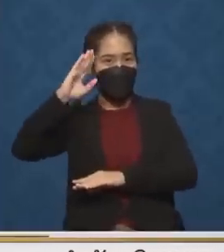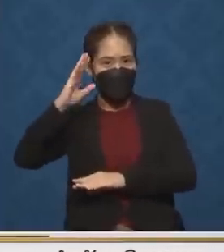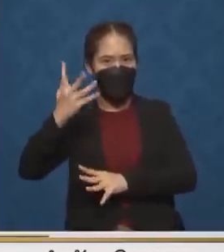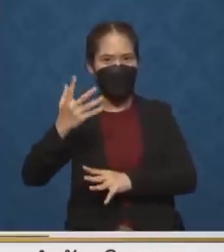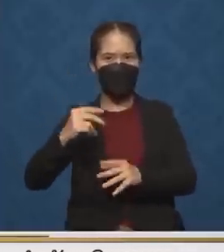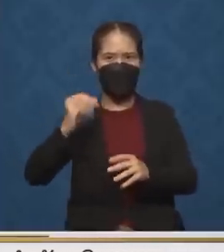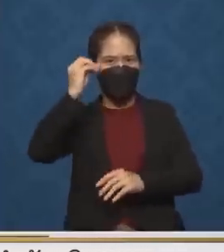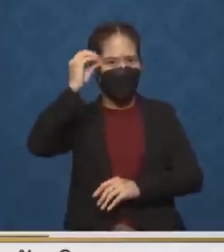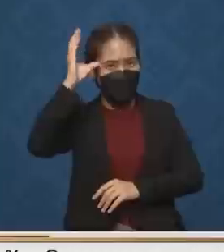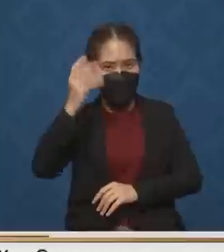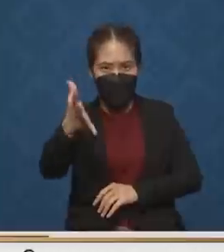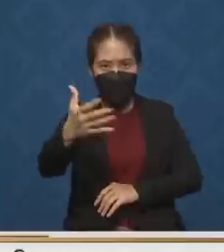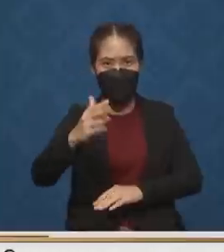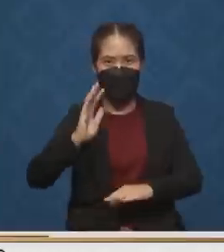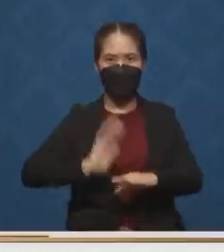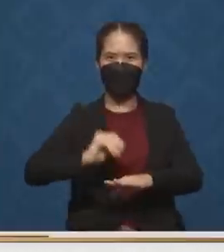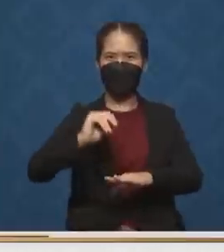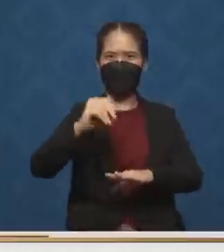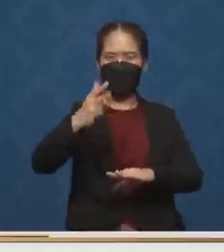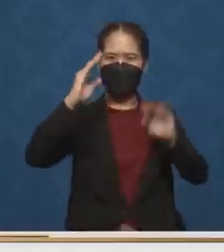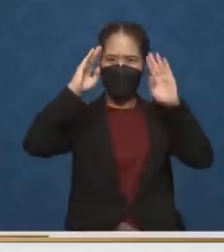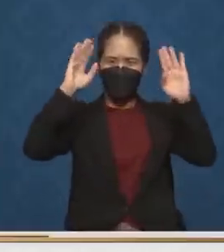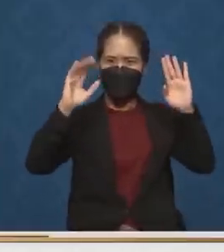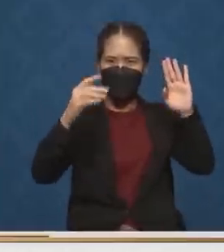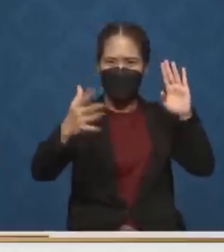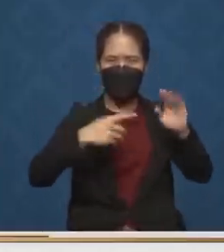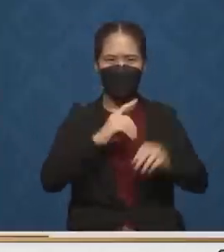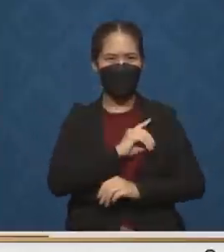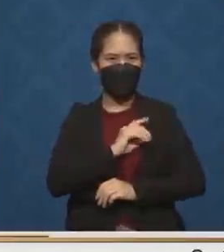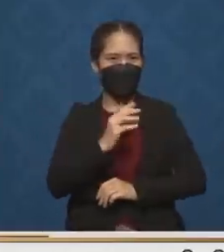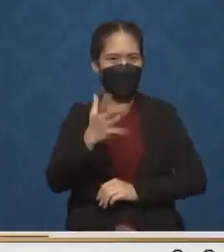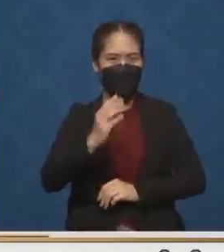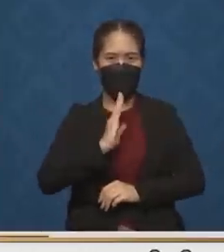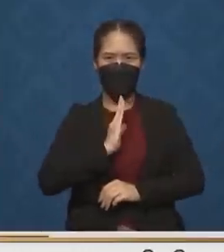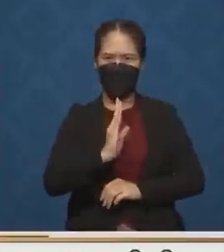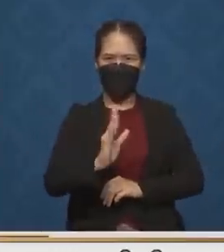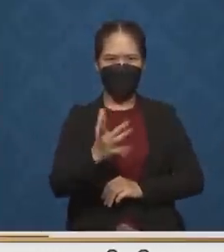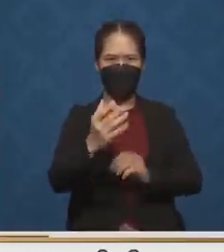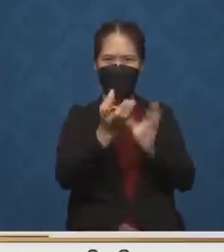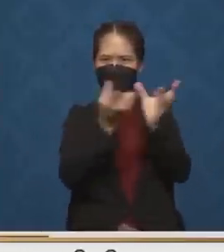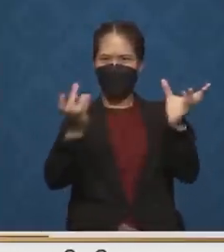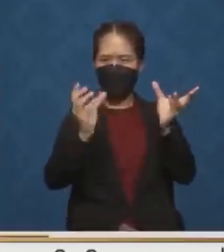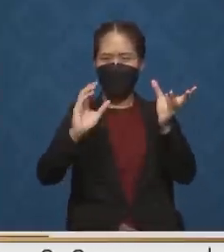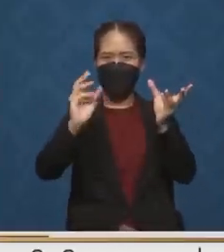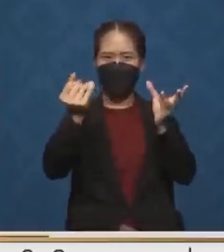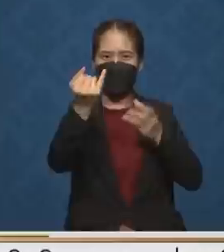ญาไร้ความรู้ไร้จตสำนึกรับผดชอบกขึณธรัจริยธรรโก